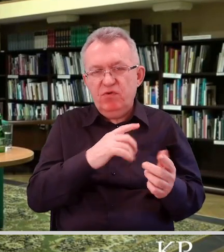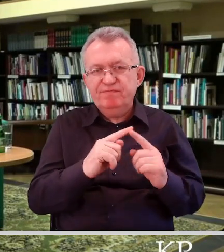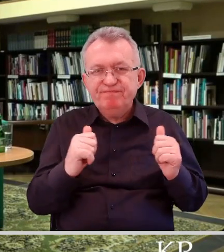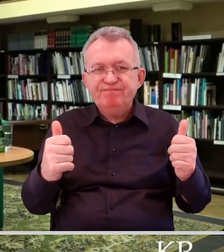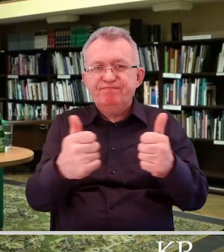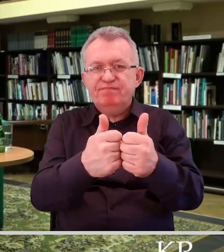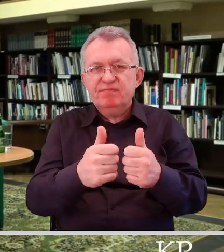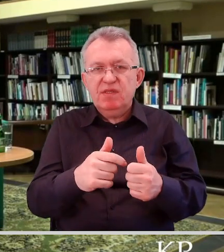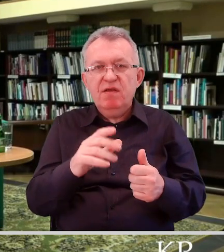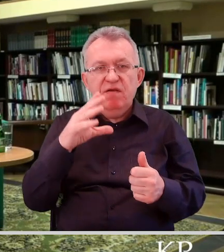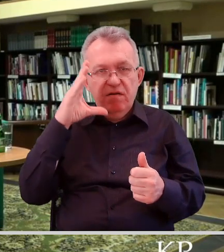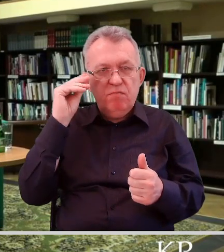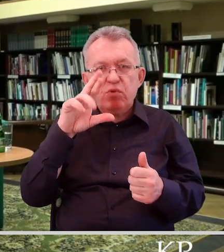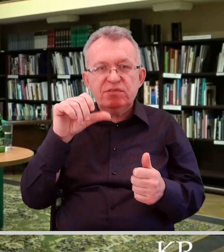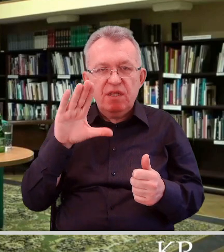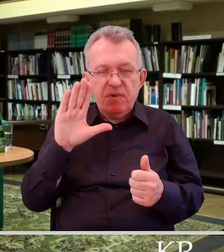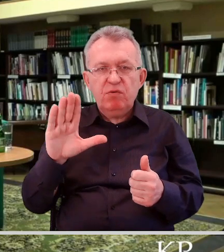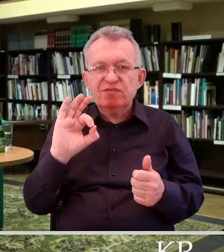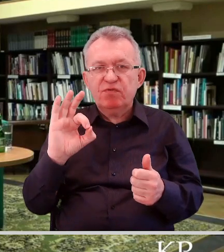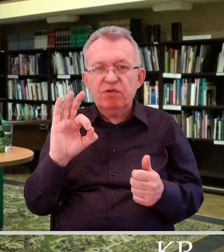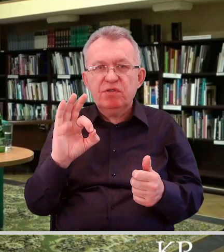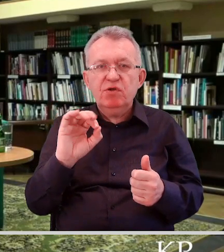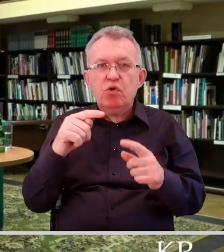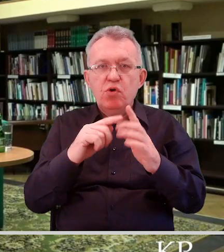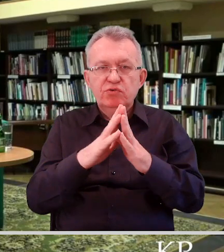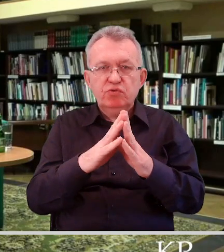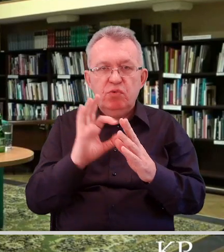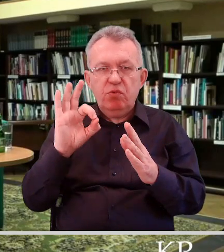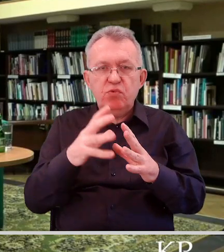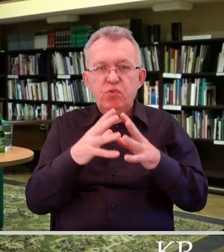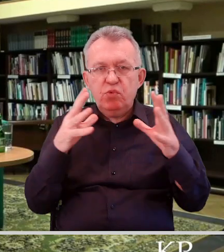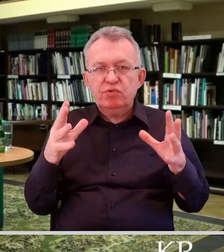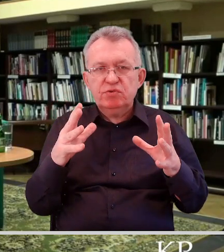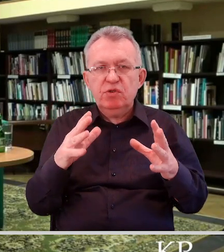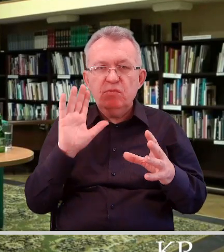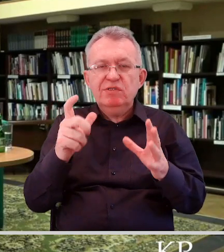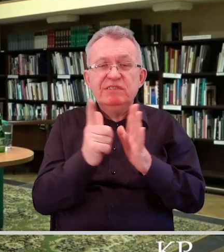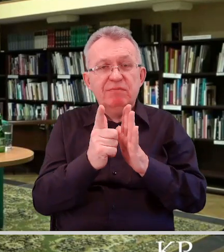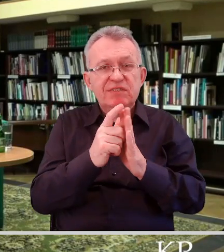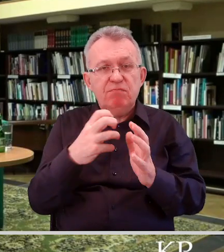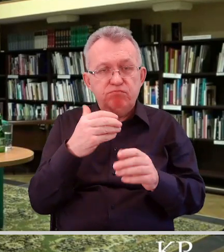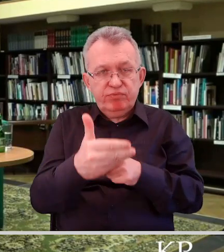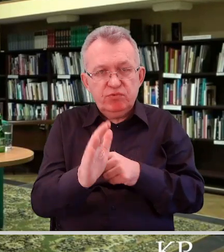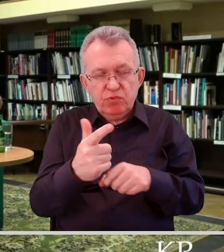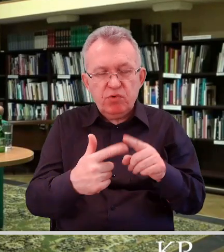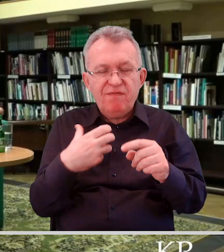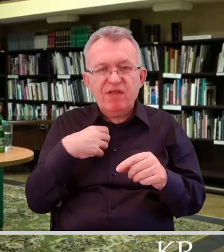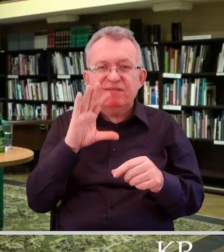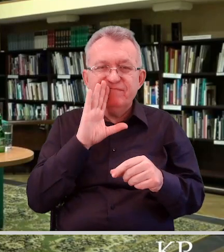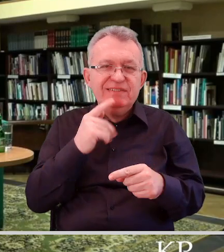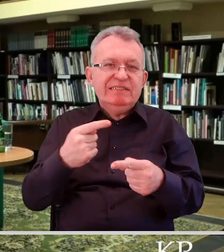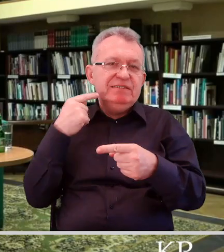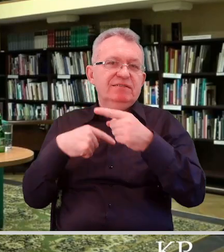Beginki w Brukseli właśnie mają swoje, jest jeszcze kościół taki wielki, to jest późniejszy, bo XVII-wieczny, ale jednak on się odwołuje do tej